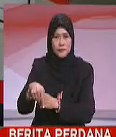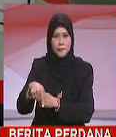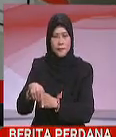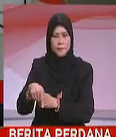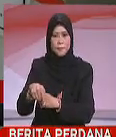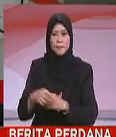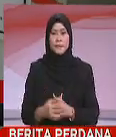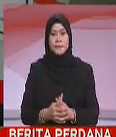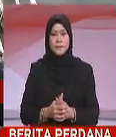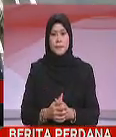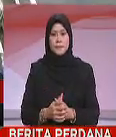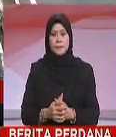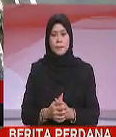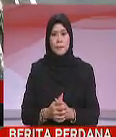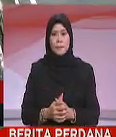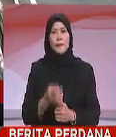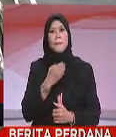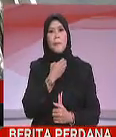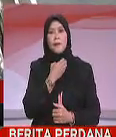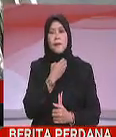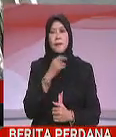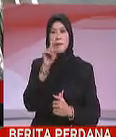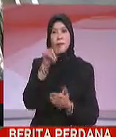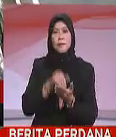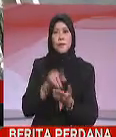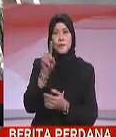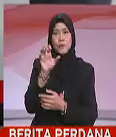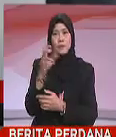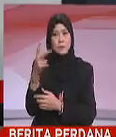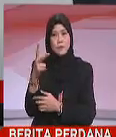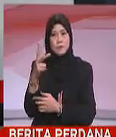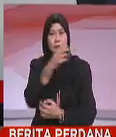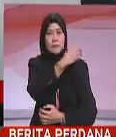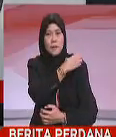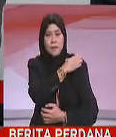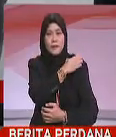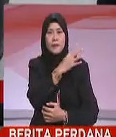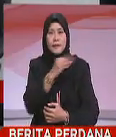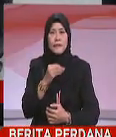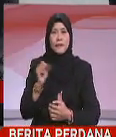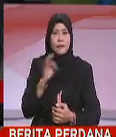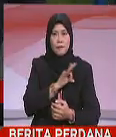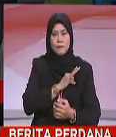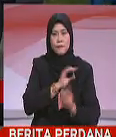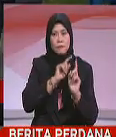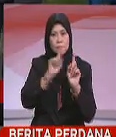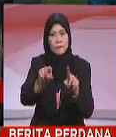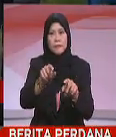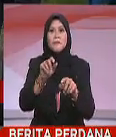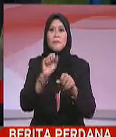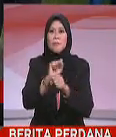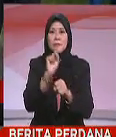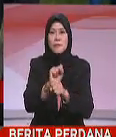standard SOP. Di Perak, seramai 1,113 pegawai dan anggota ditugaskan